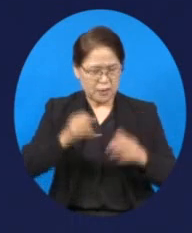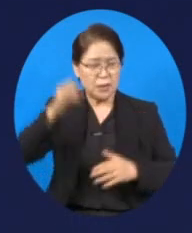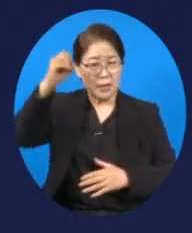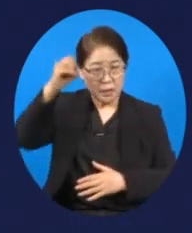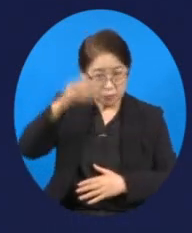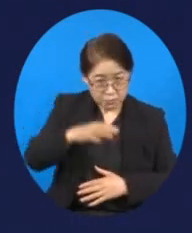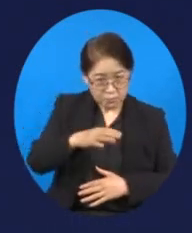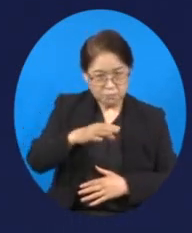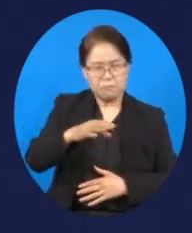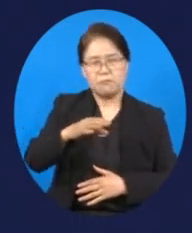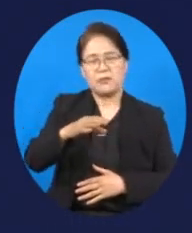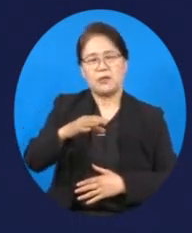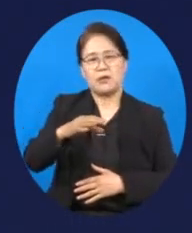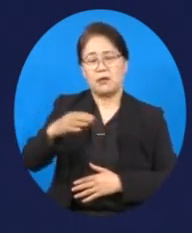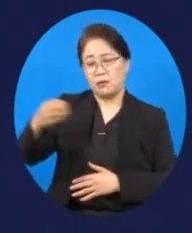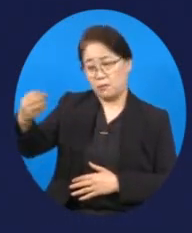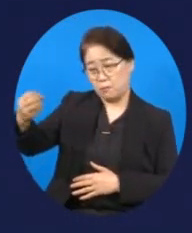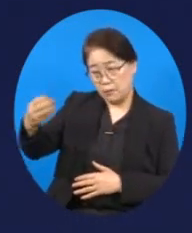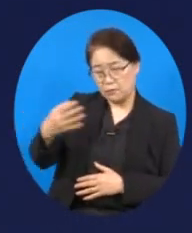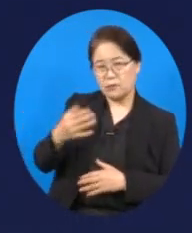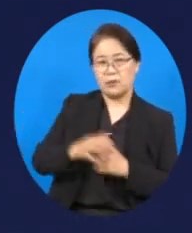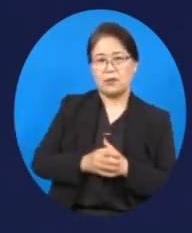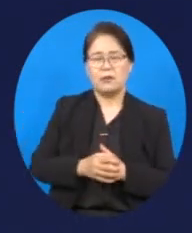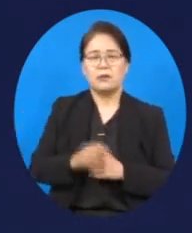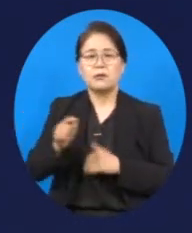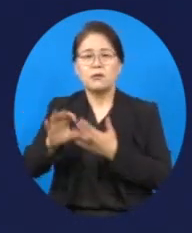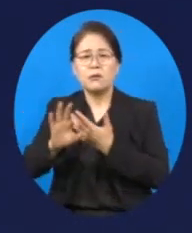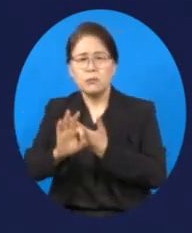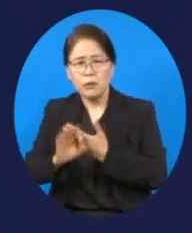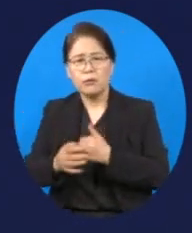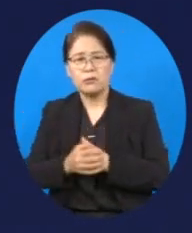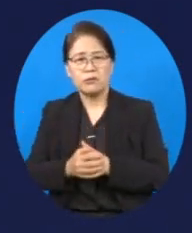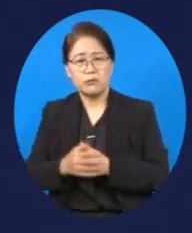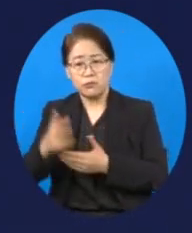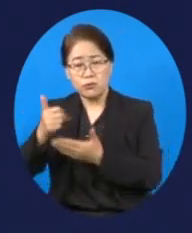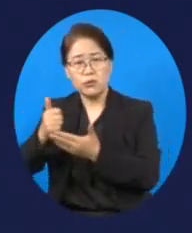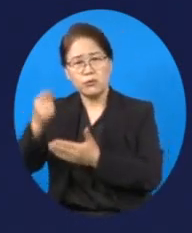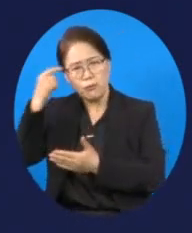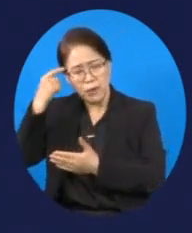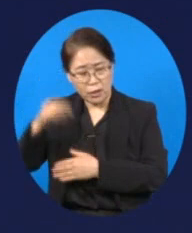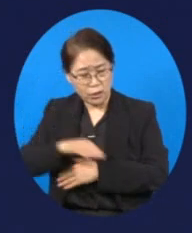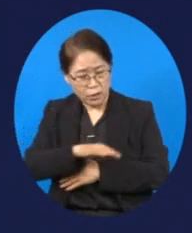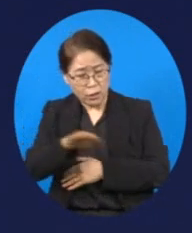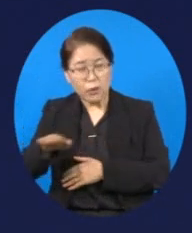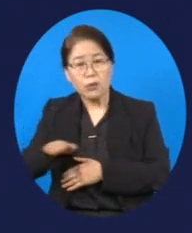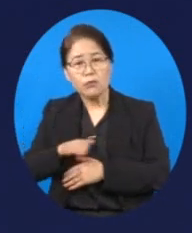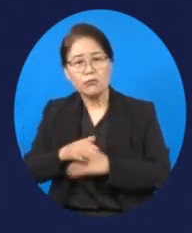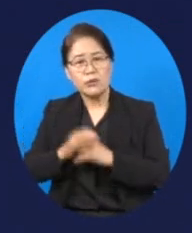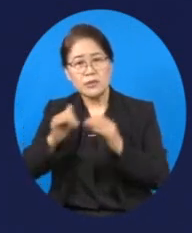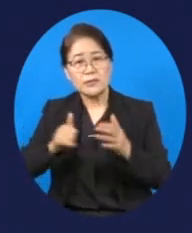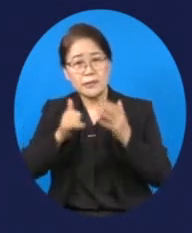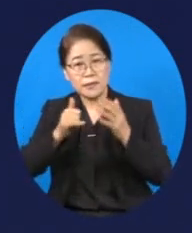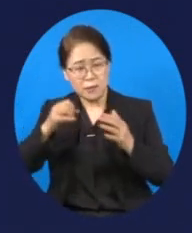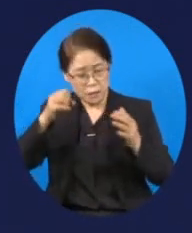그렇게 말씀을 하고 계신 것입니다 자 그러면 주님은 왜 우리를 세상에